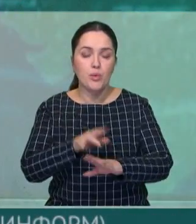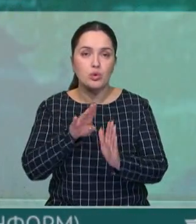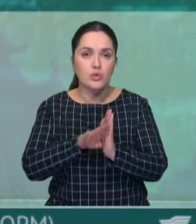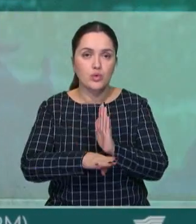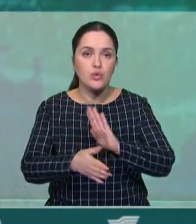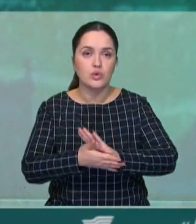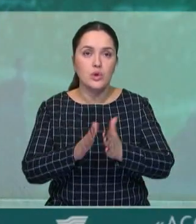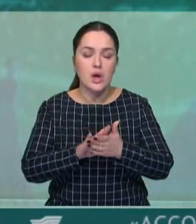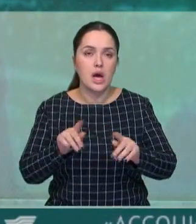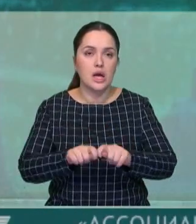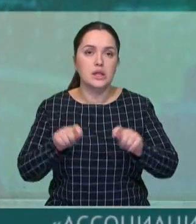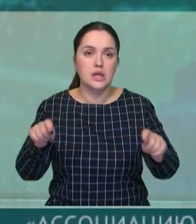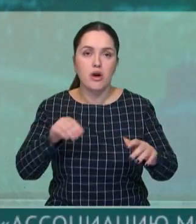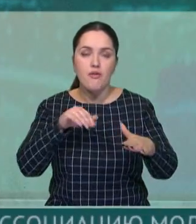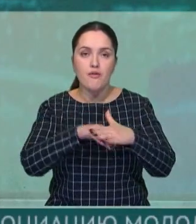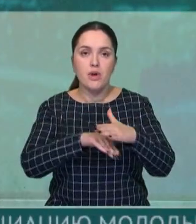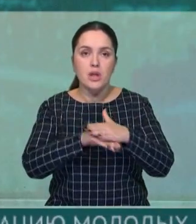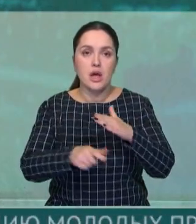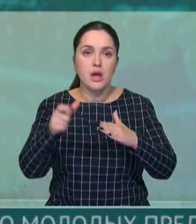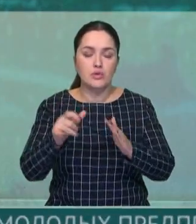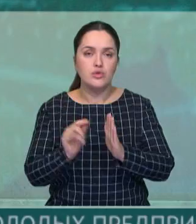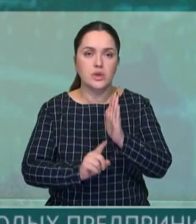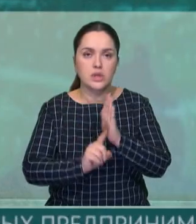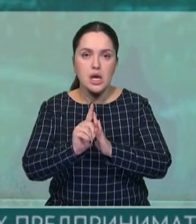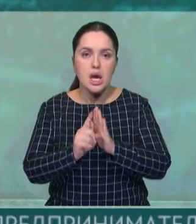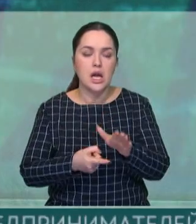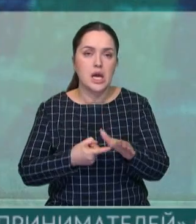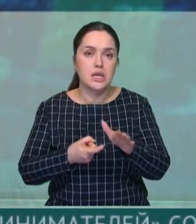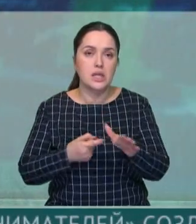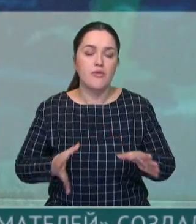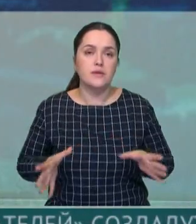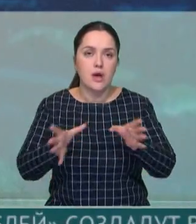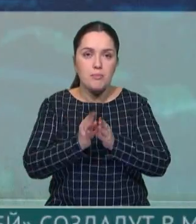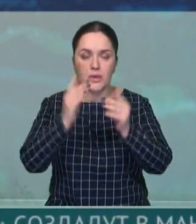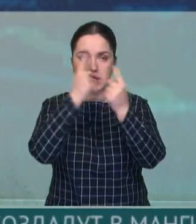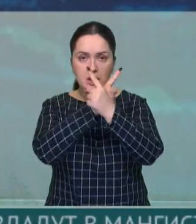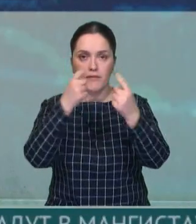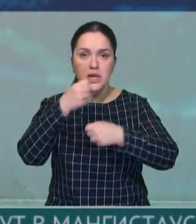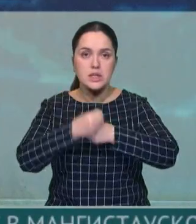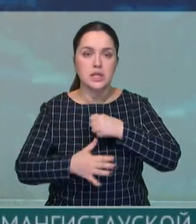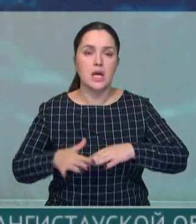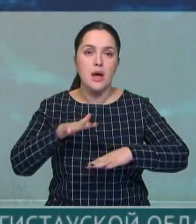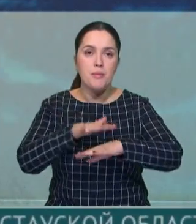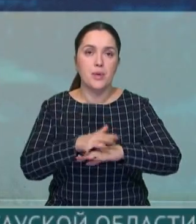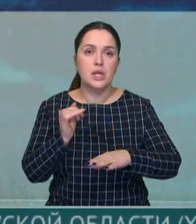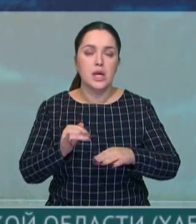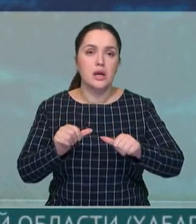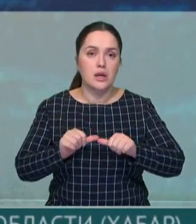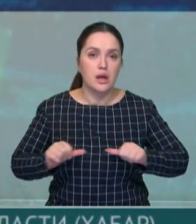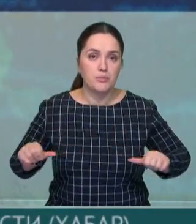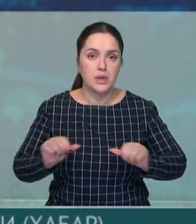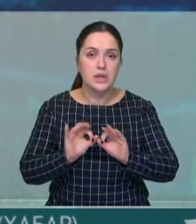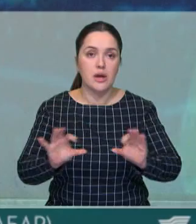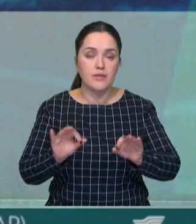по уже открытым вкладам, начнут антимонопольные расследования. В совместном заявлении Центробанка и Антимонопольного комитета говорится,